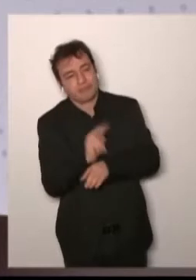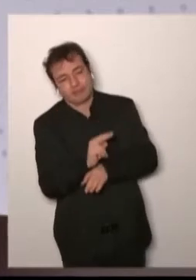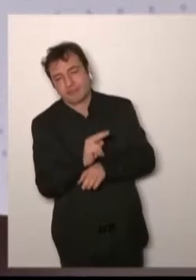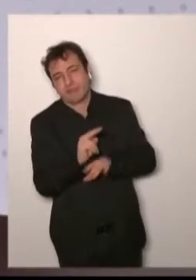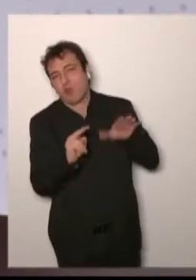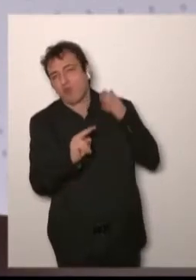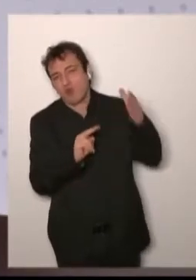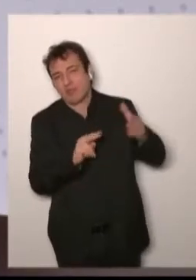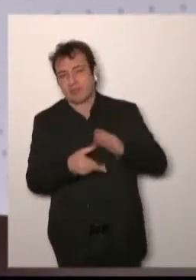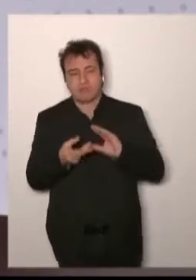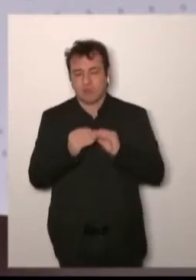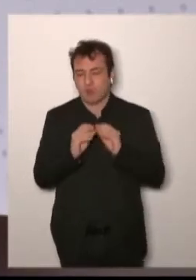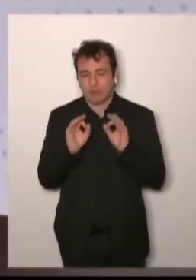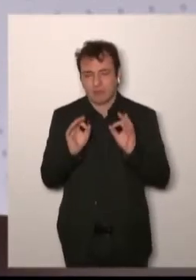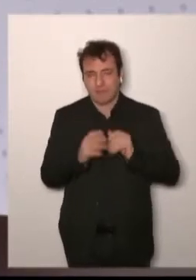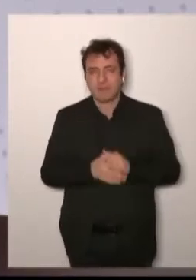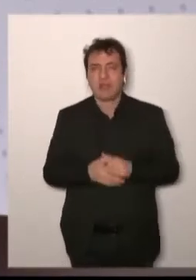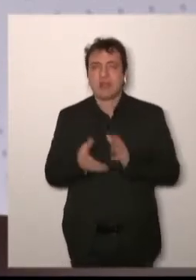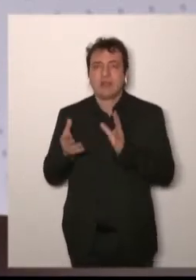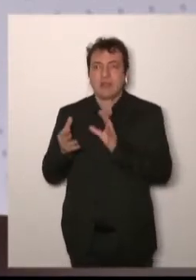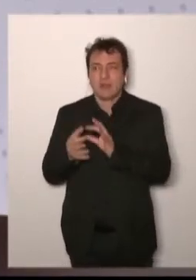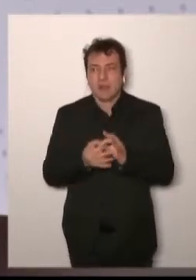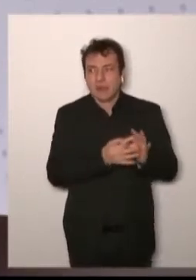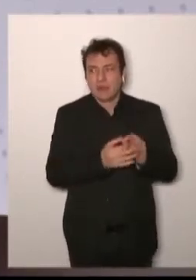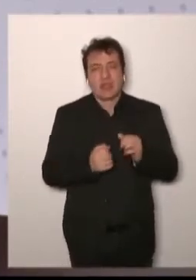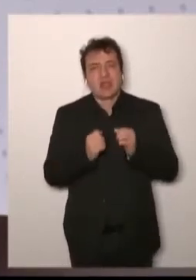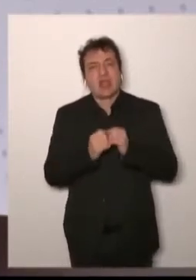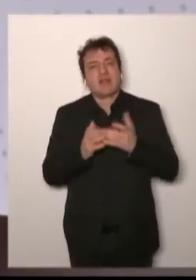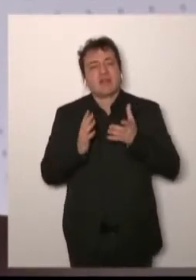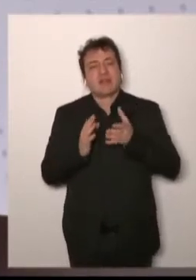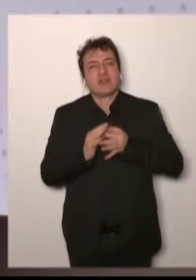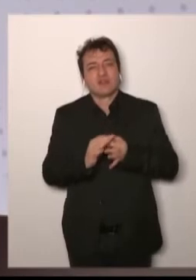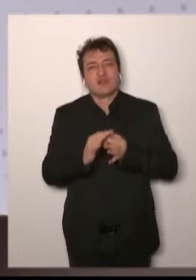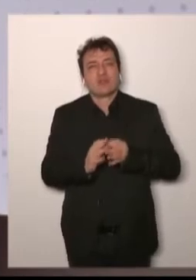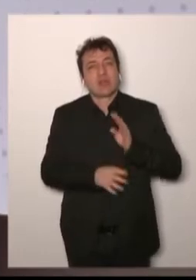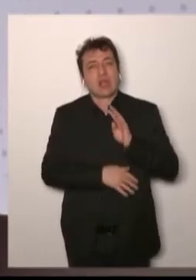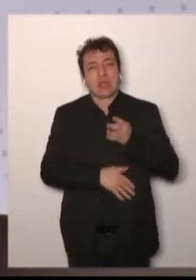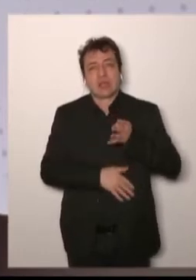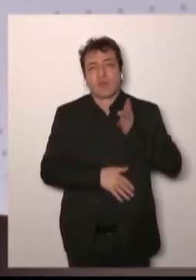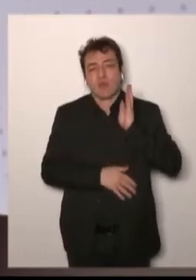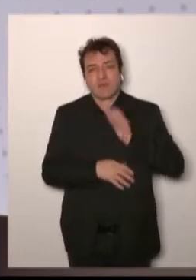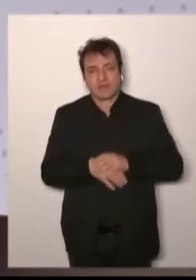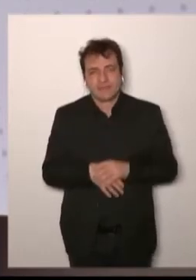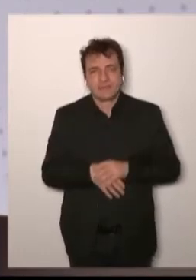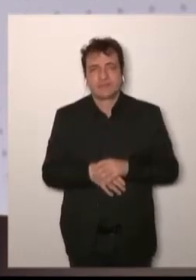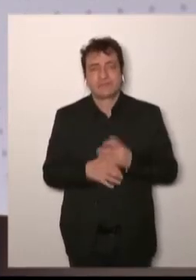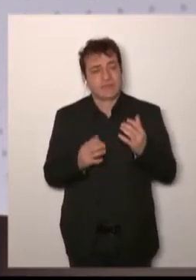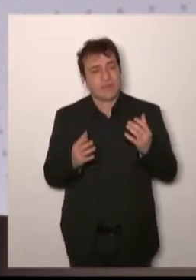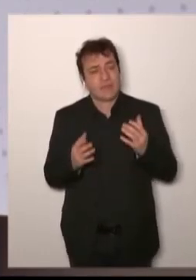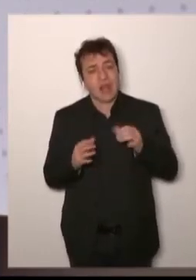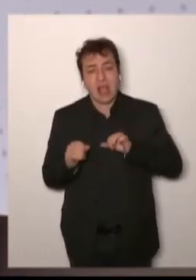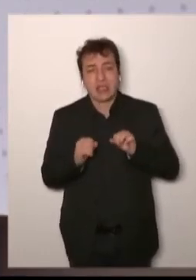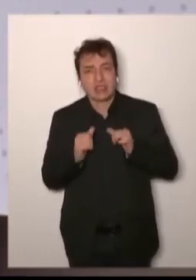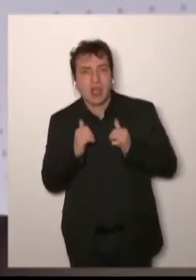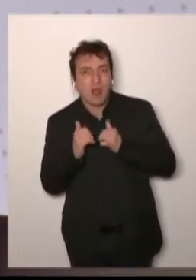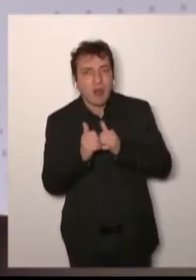On va enchaîner avec la suite de nos masterclass, la 4e masterclass. Là aussi, agir ensemble, c'est la clé.